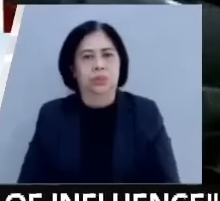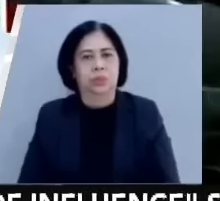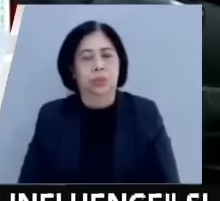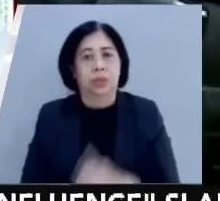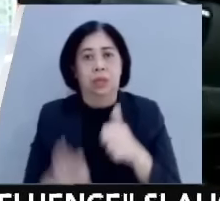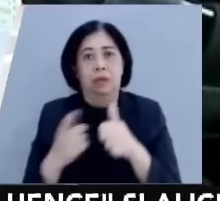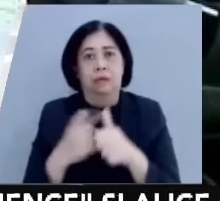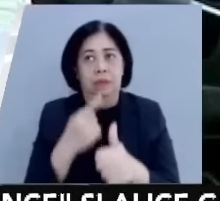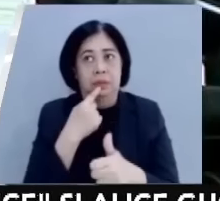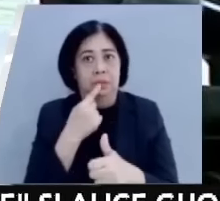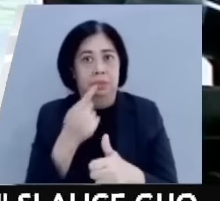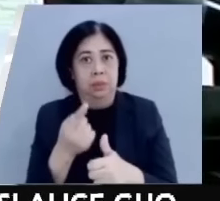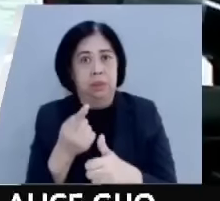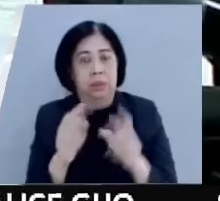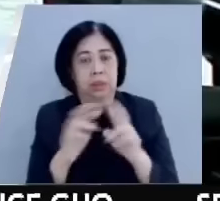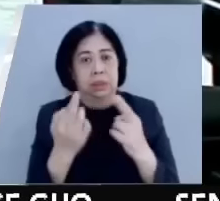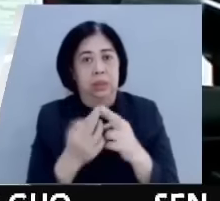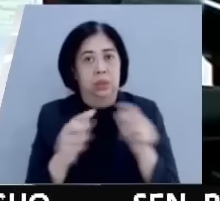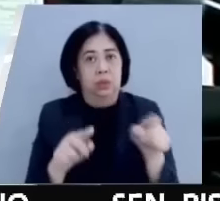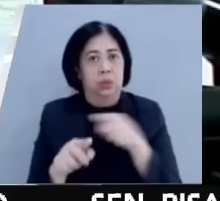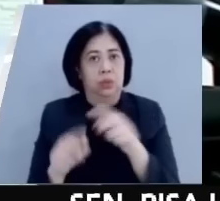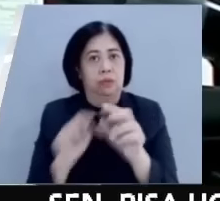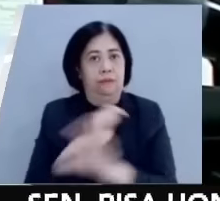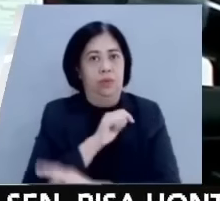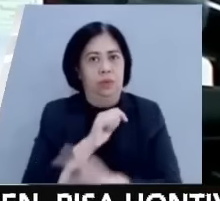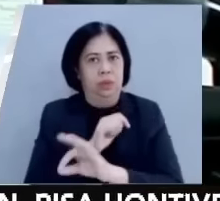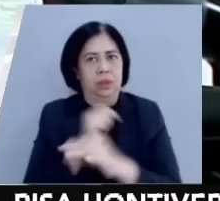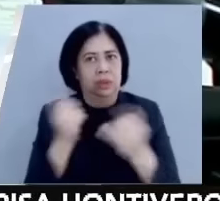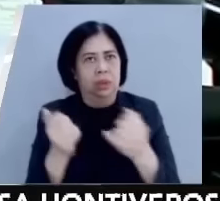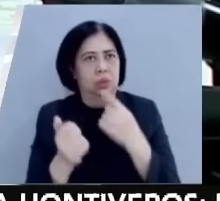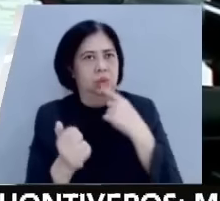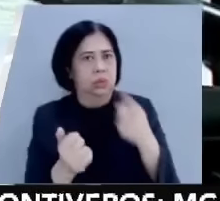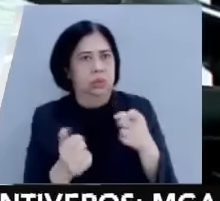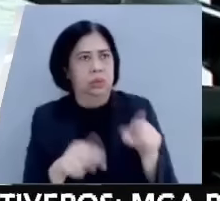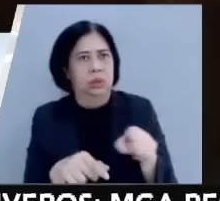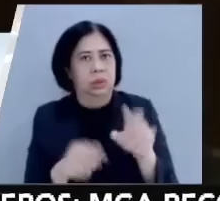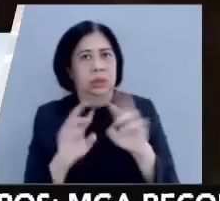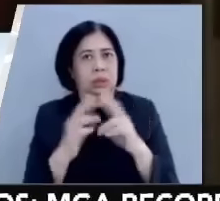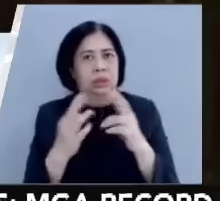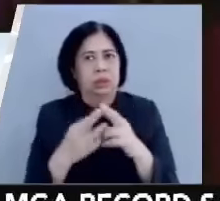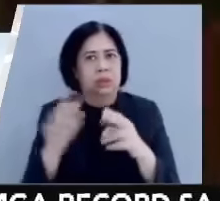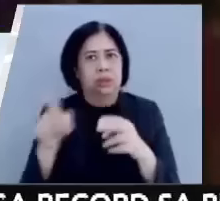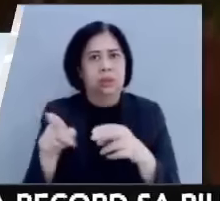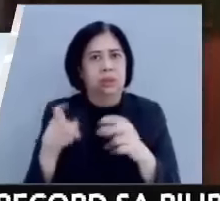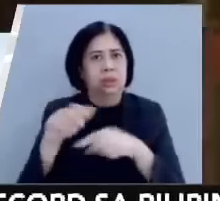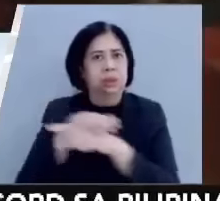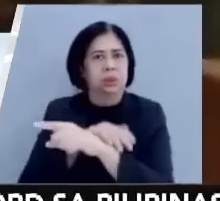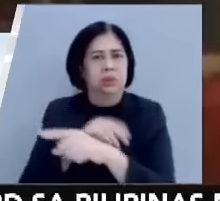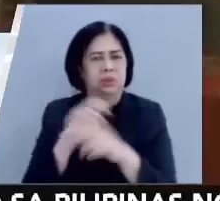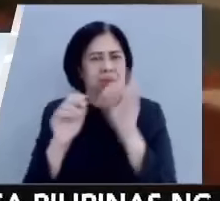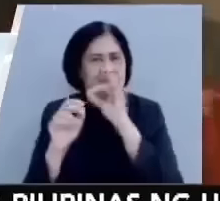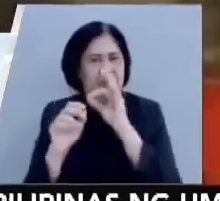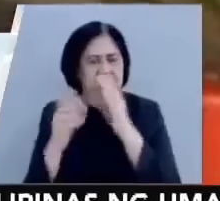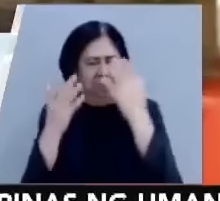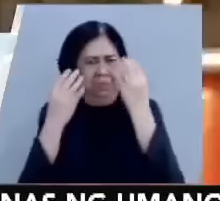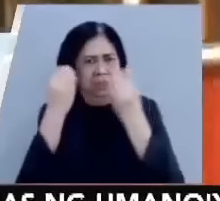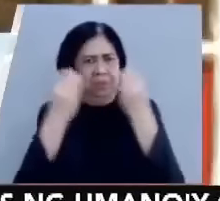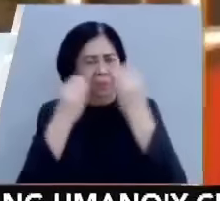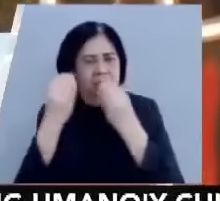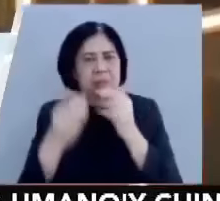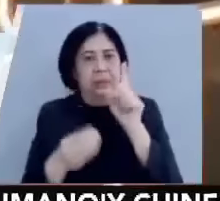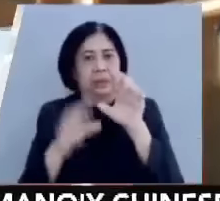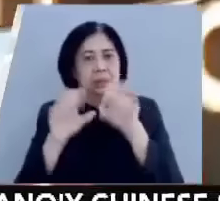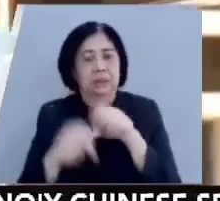ang karelasyon niya po is yung foreigner. Ngayon, ang kiniklaim naman po niya, ang karelasyon niya ay nakatakas. Ang isa sa mga nahuli, 19-anyos